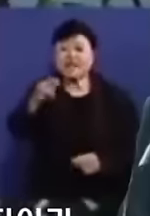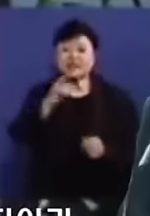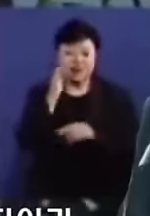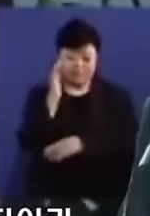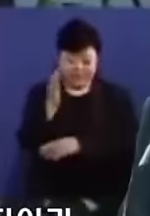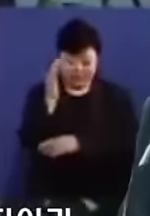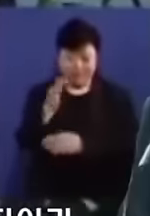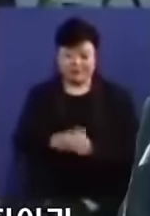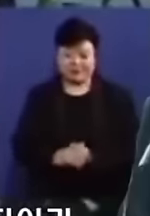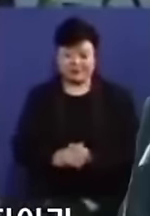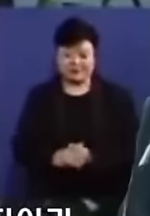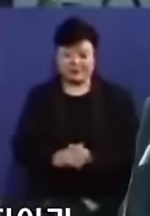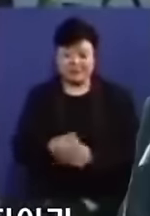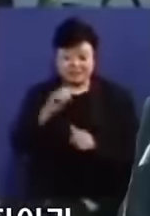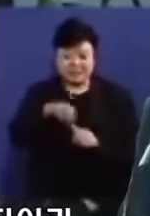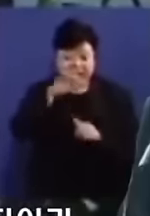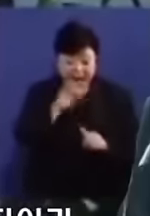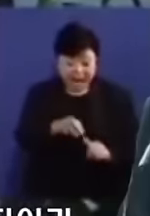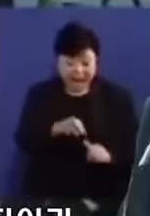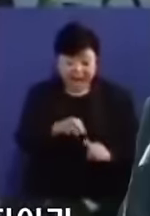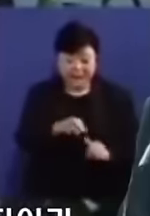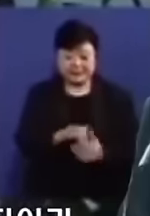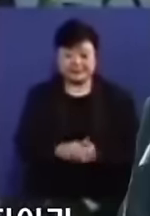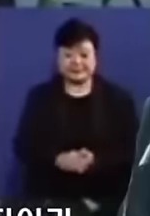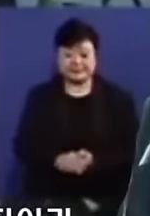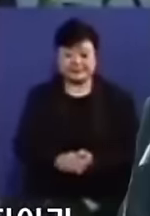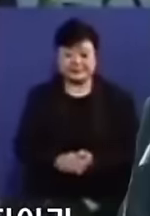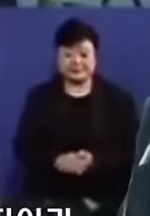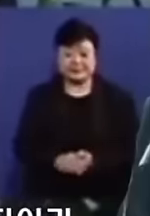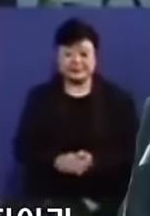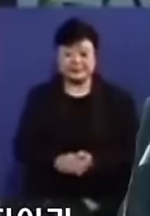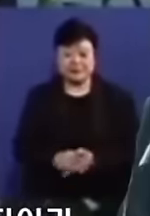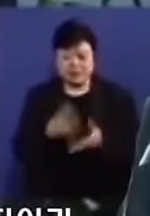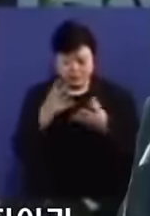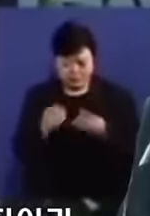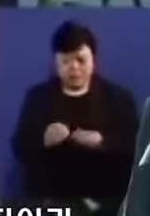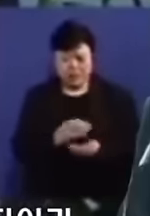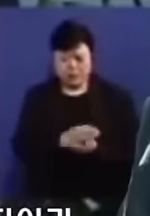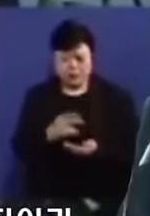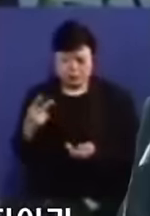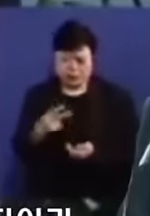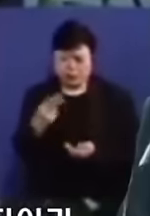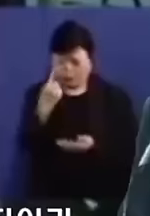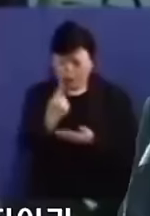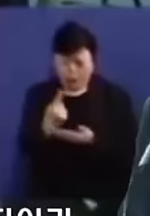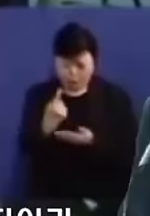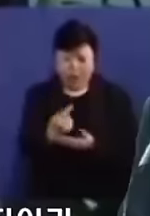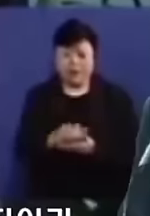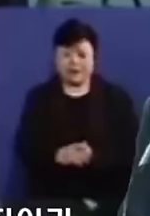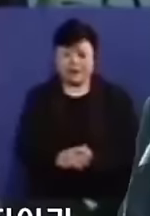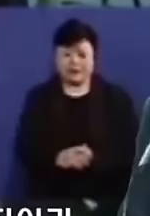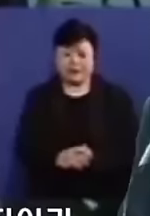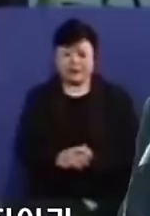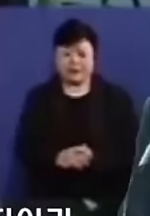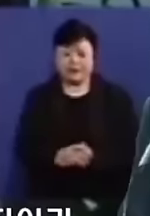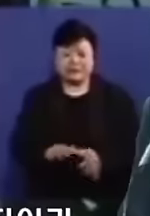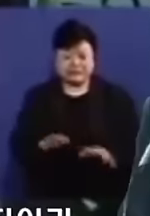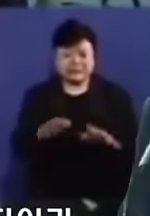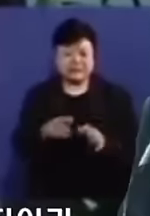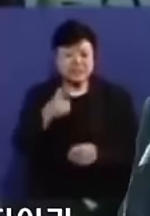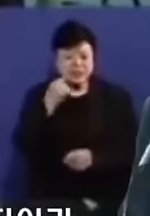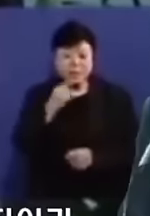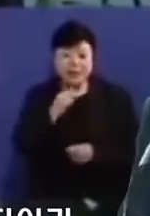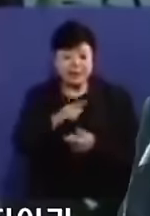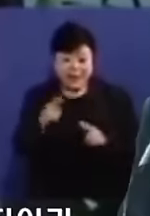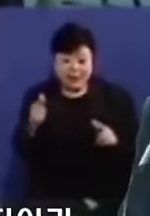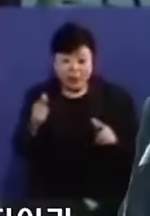것은 재앙은 시도 때도 없이 다가온다. 지진이라는 것이 꼭